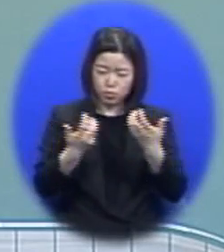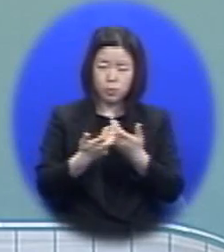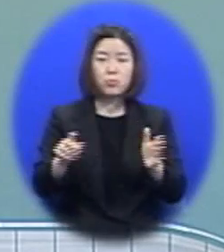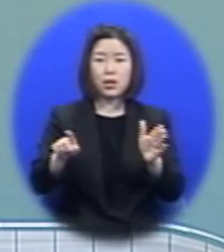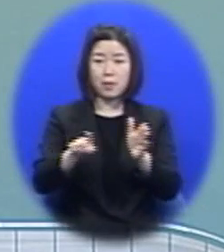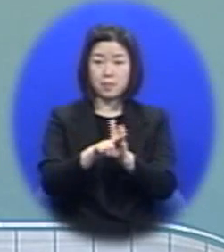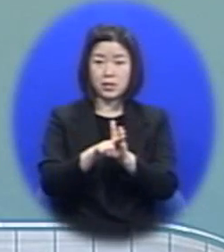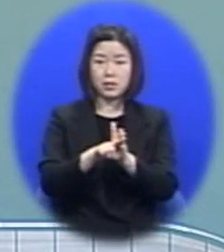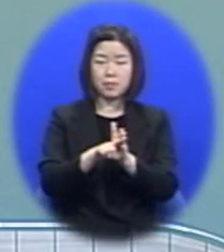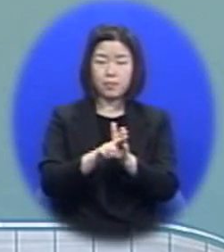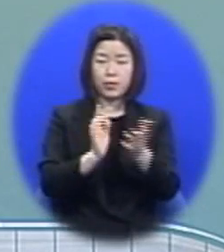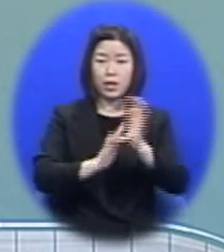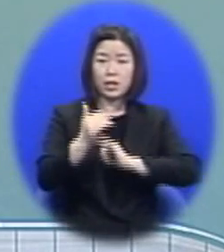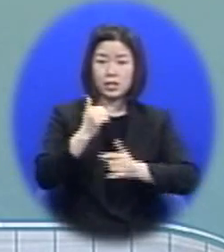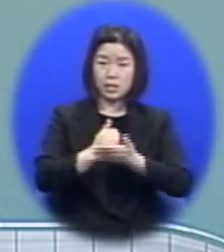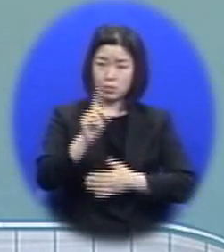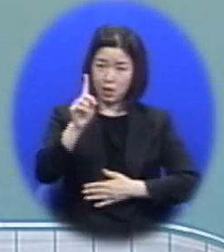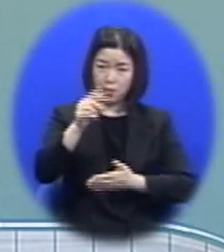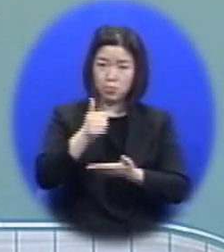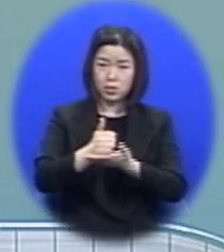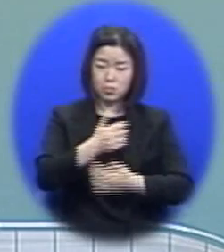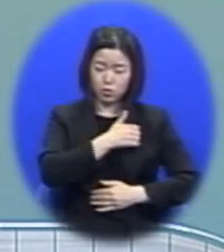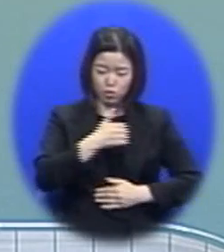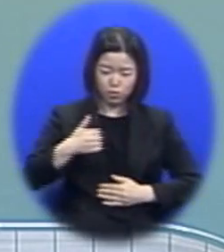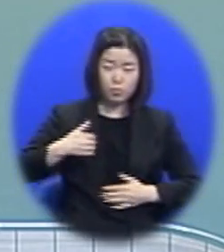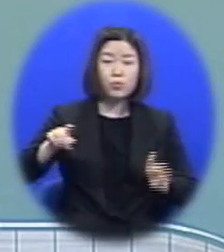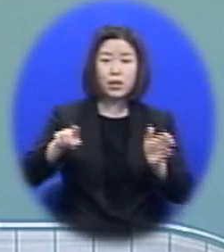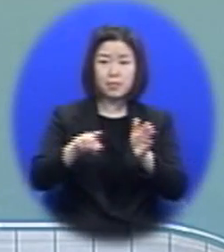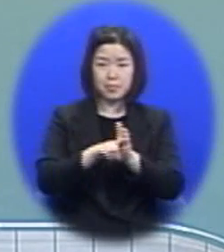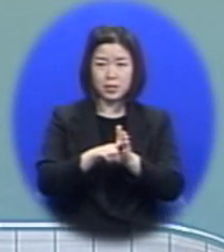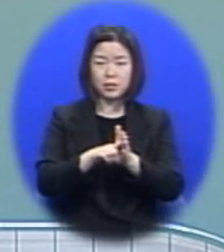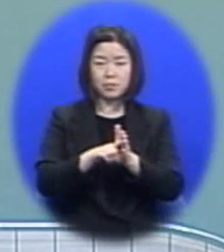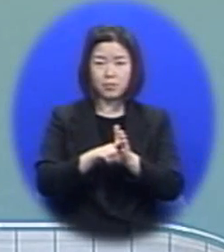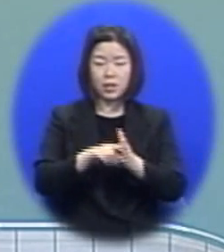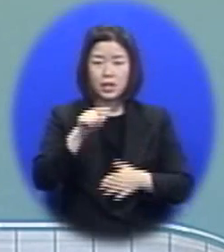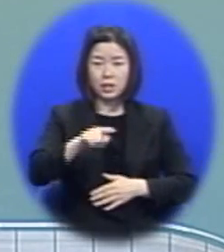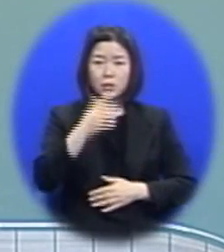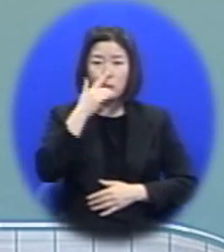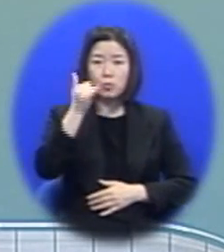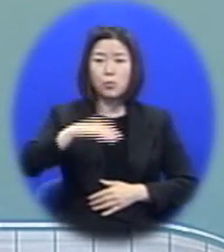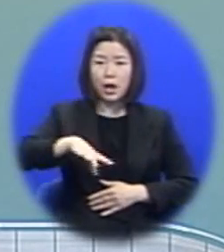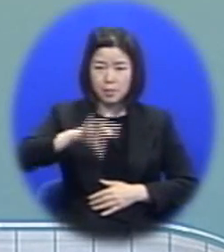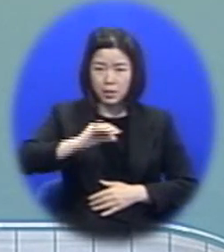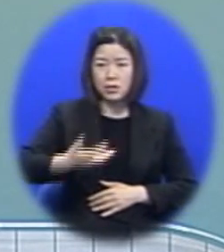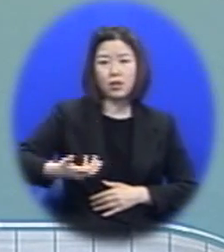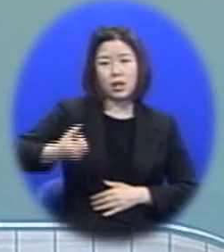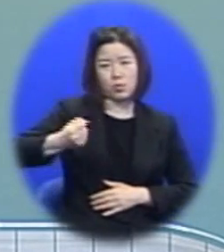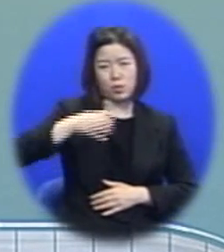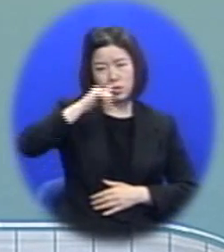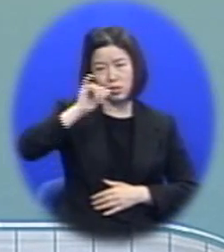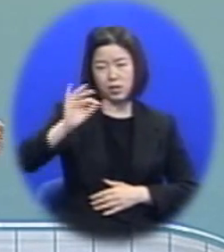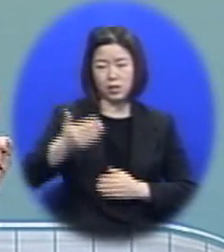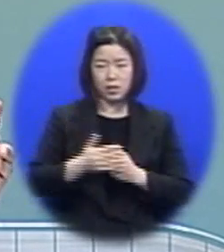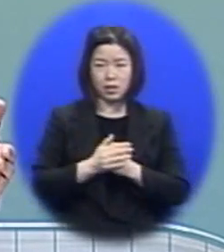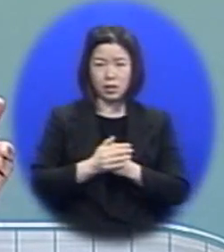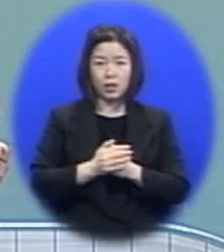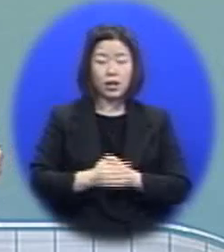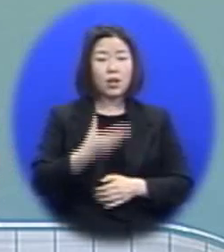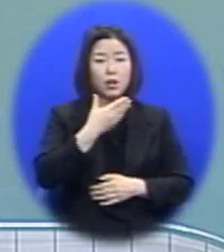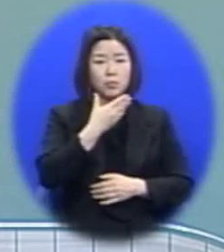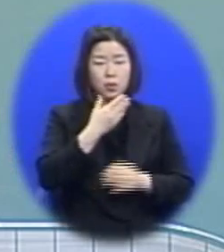믿음 예수님 한 분이면 충분한 믿음 그 부모가 가지셔야 됩니다 요한복음 15장